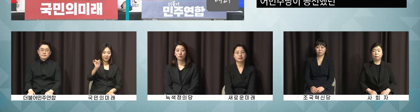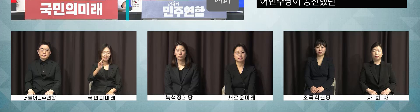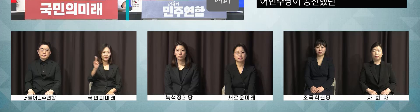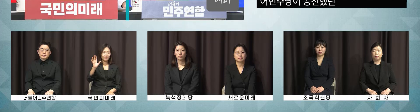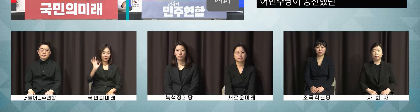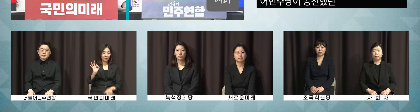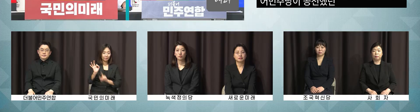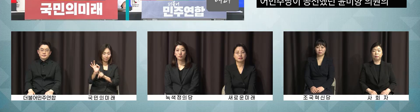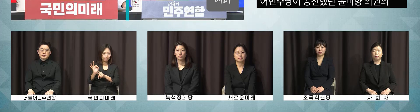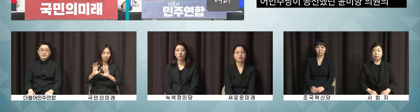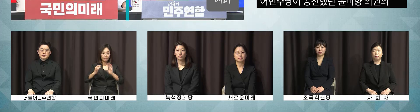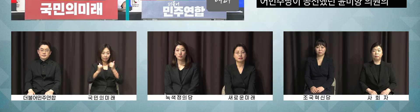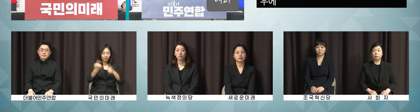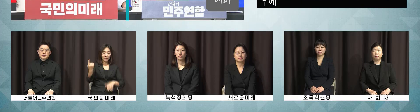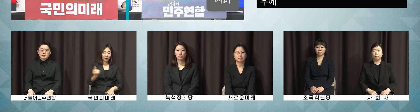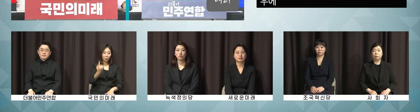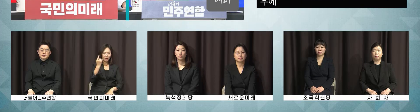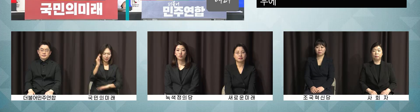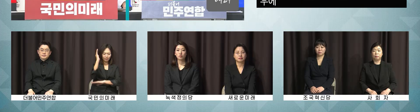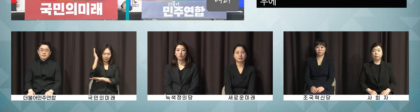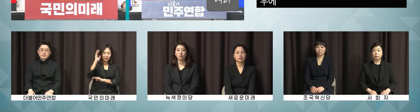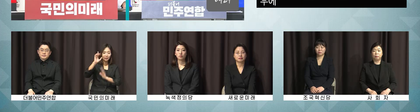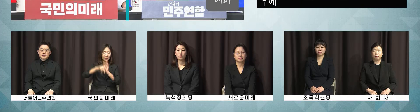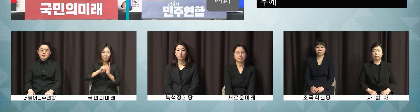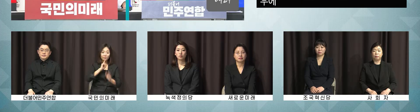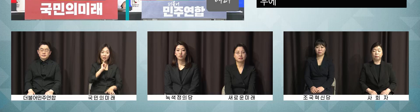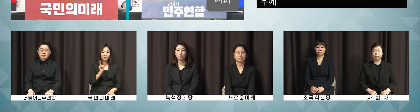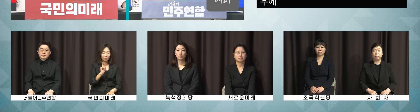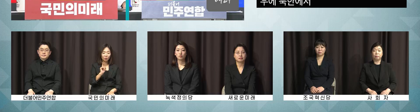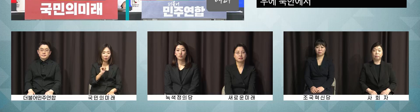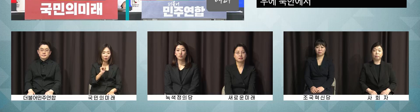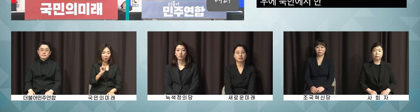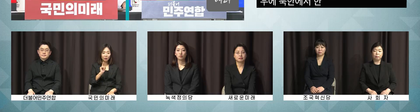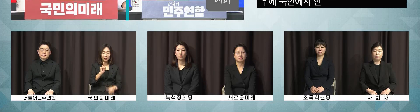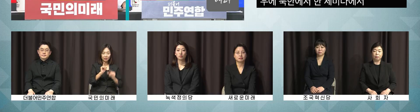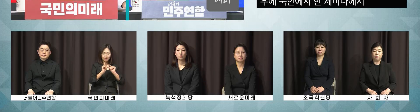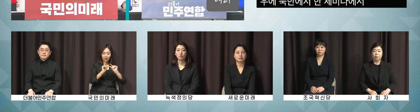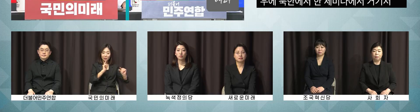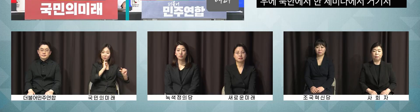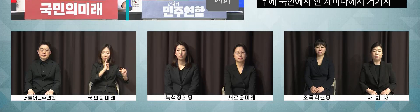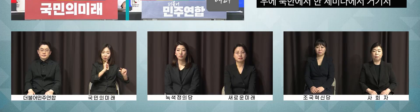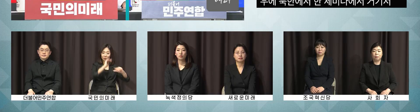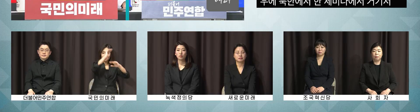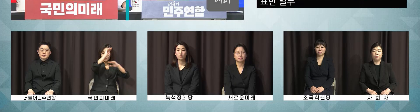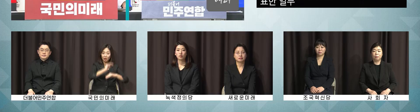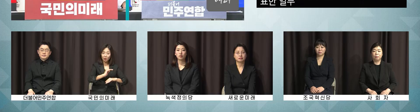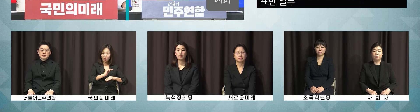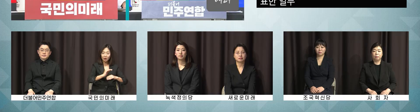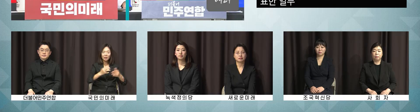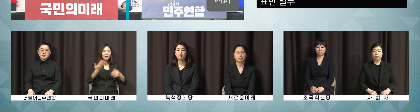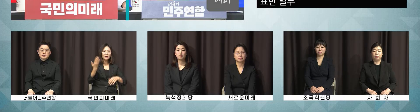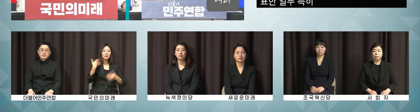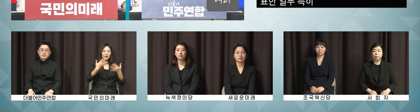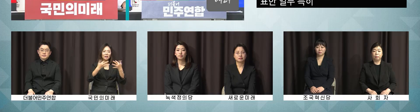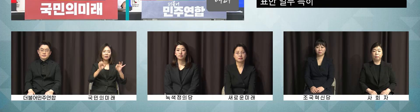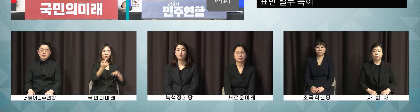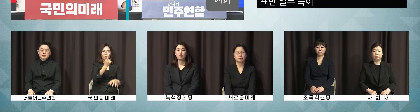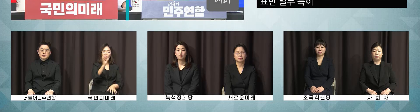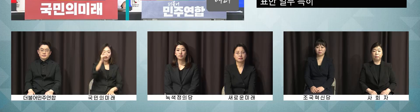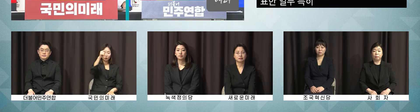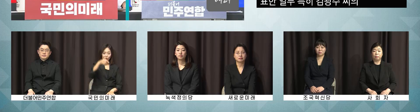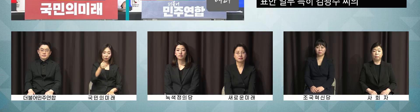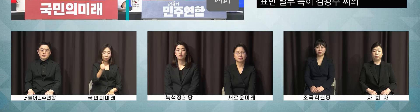경우에 국회에서 한 세미나에서 거기에서 발표한 일부의 특히 김광수 씨의